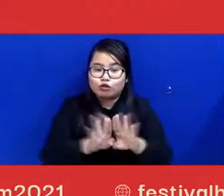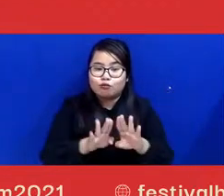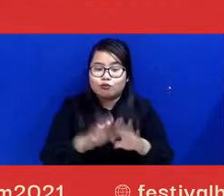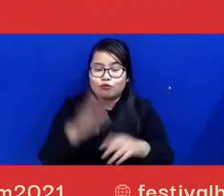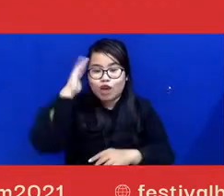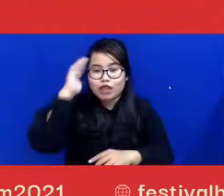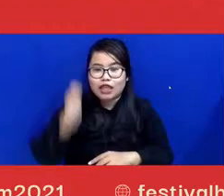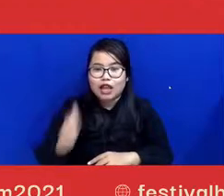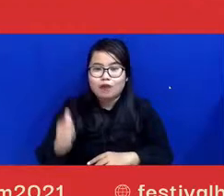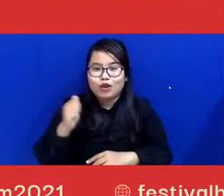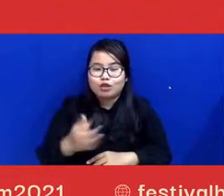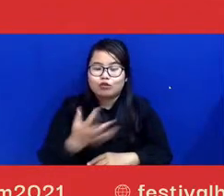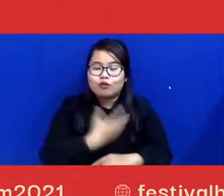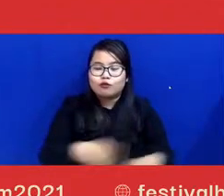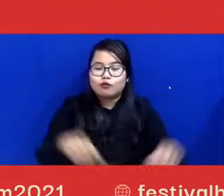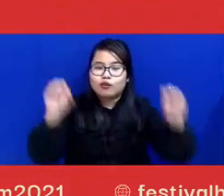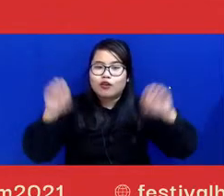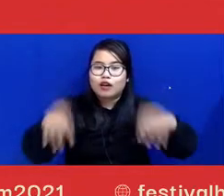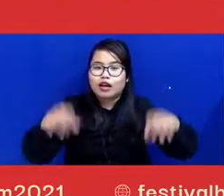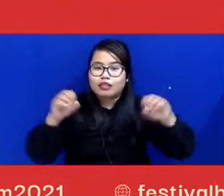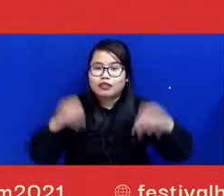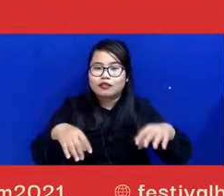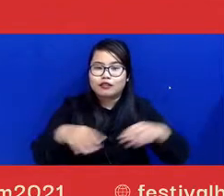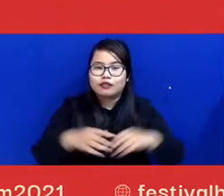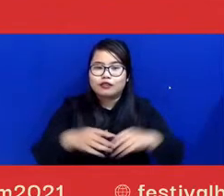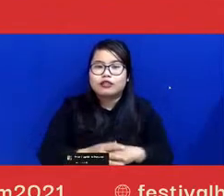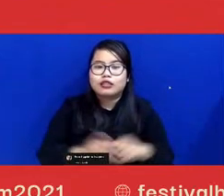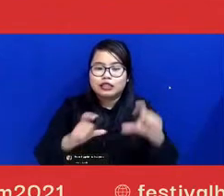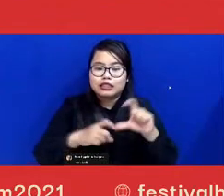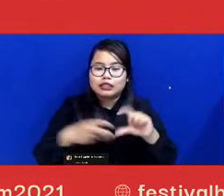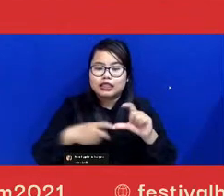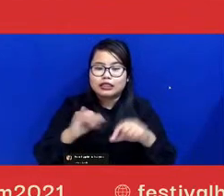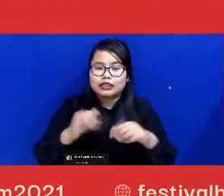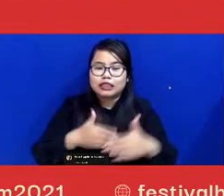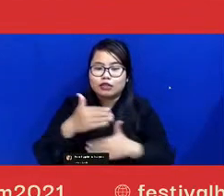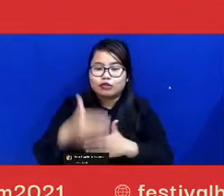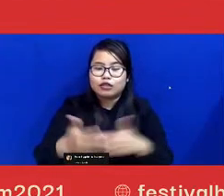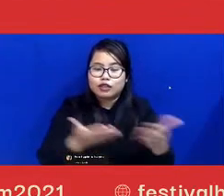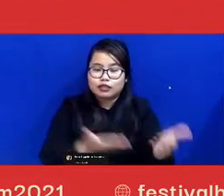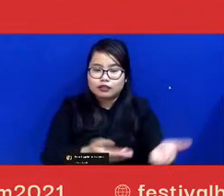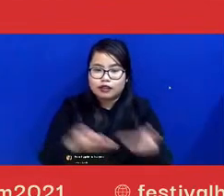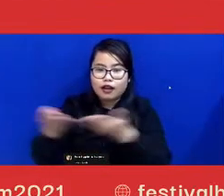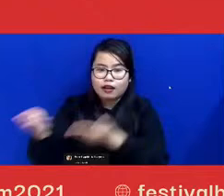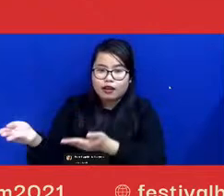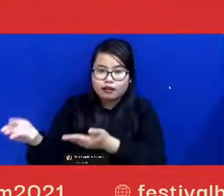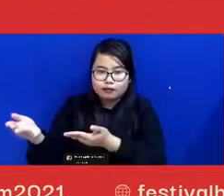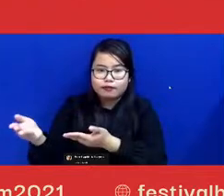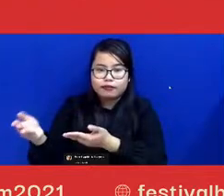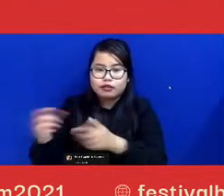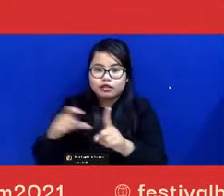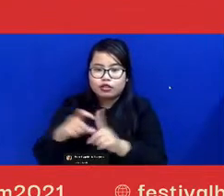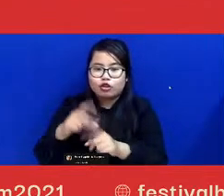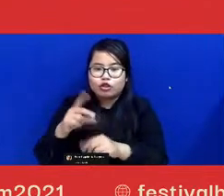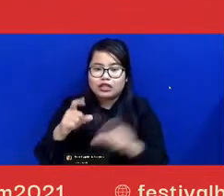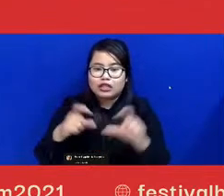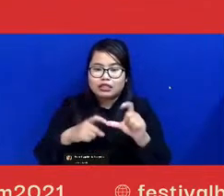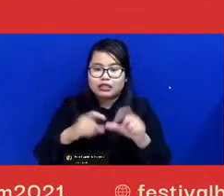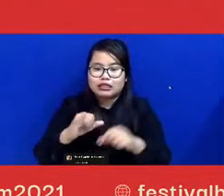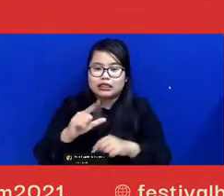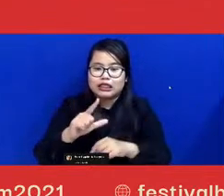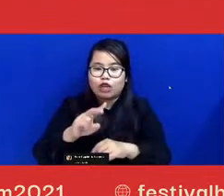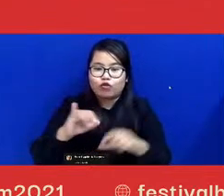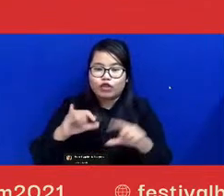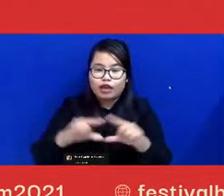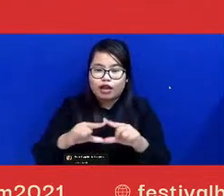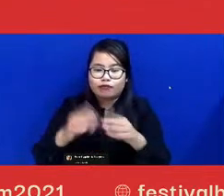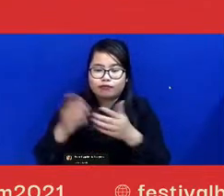wassalamualaikum warahmatullahi wabarakatuh. Sesi selanjutnya saya serahkan kepada Dr. Sylvia Yazid. Terima kasih.